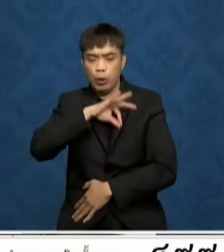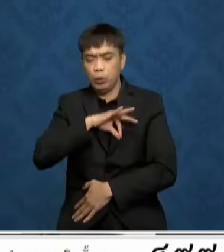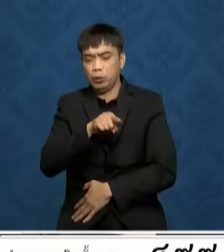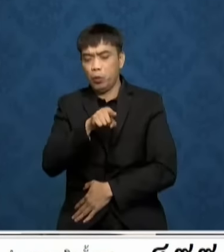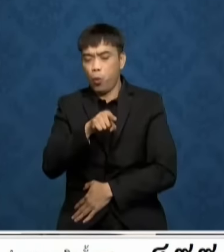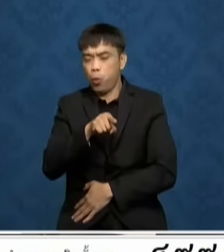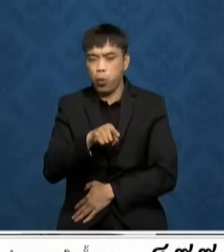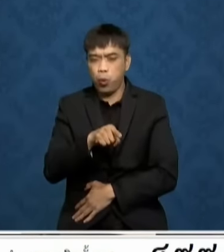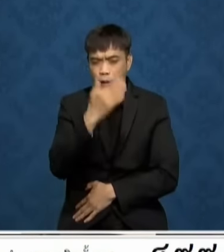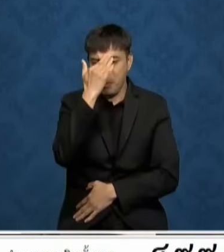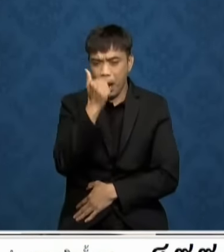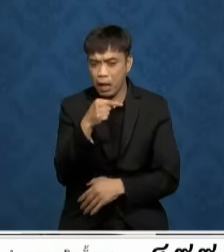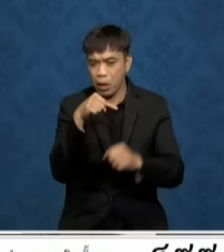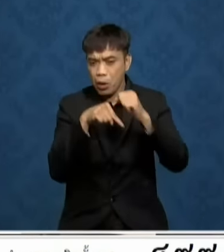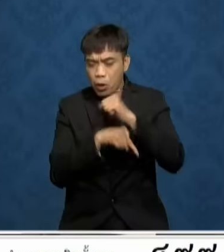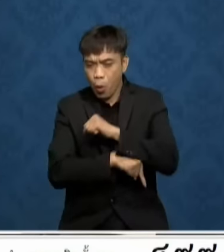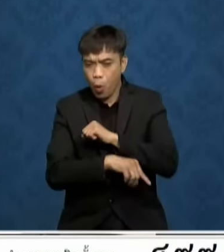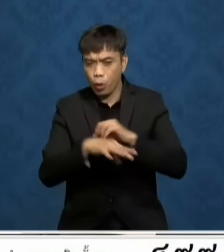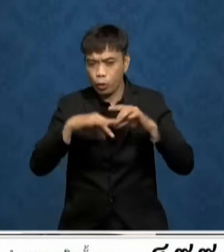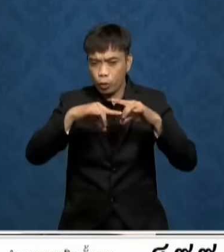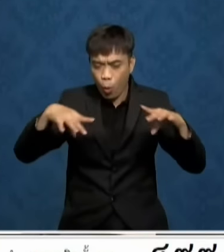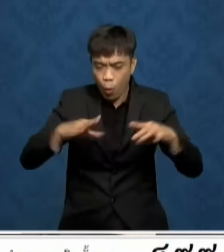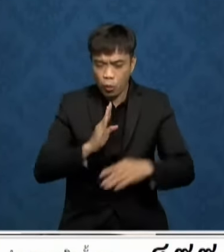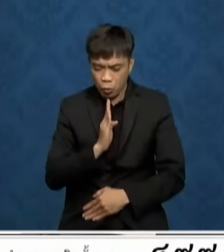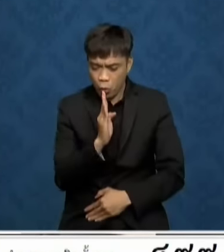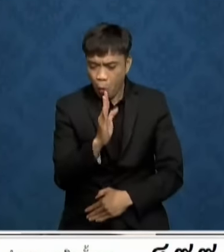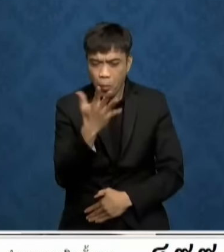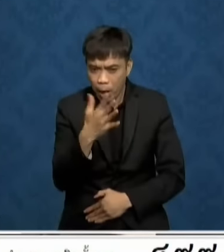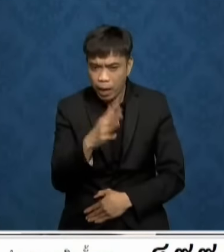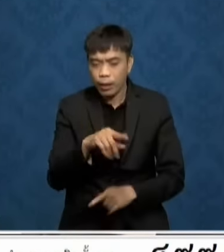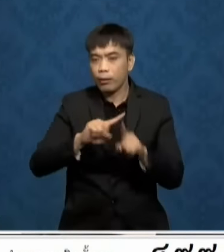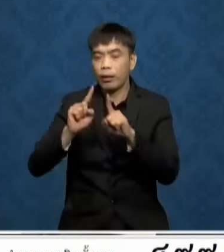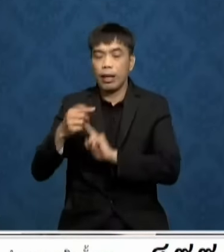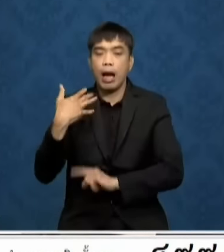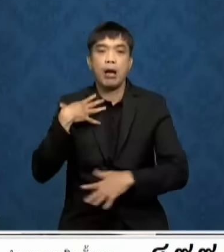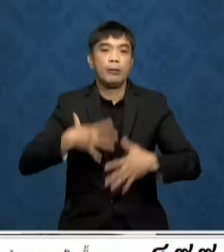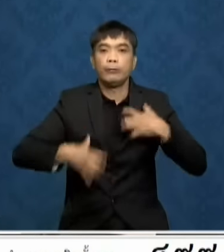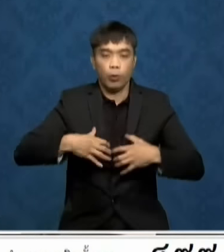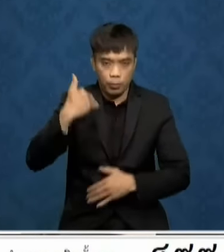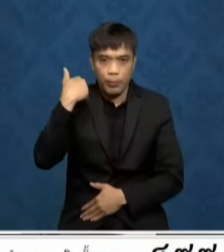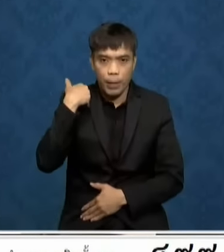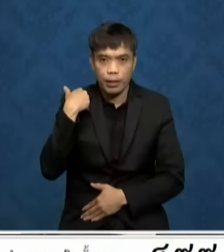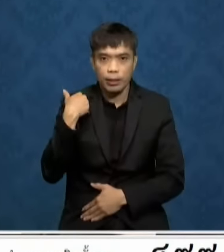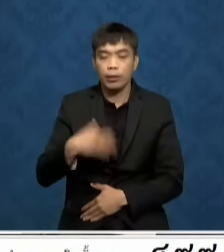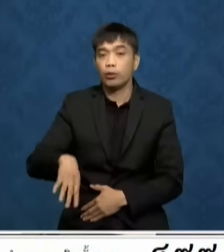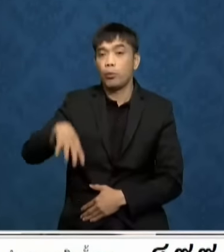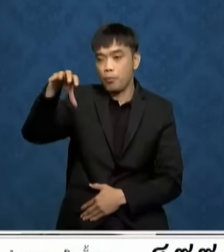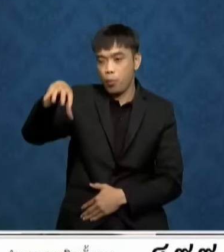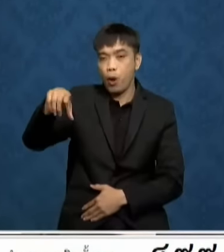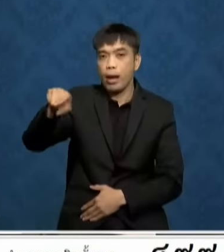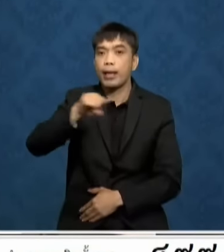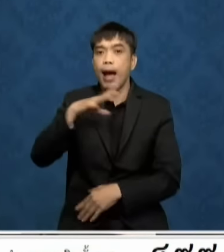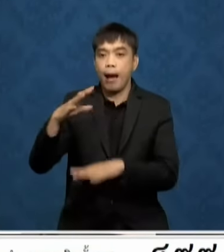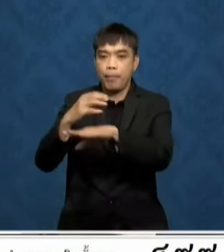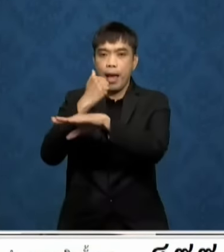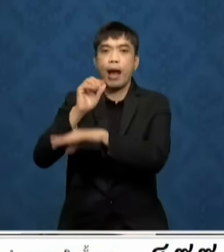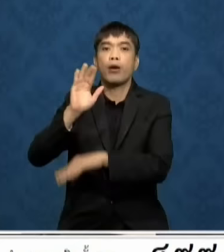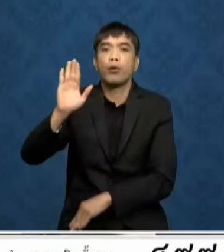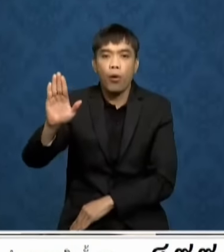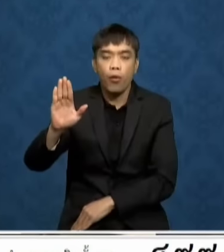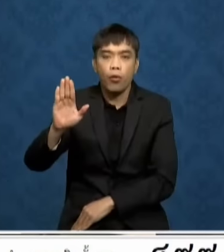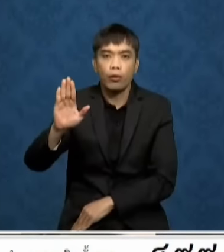งสัยในความสุจริตและเที่ยงธรรมของทุกองค์กรที่มีส่วนเกี่ยวข้องโดยเฉพาะองค์กรที่มีอำนาจในการยุบพรรคสำหรับประ